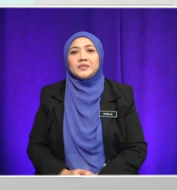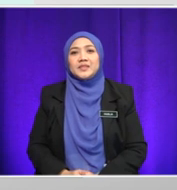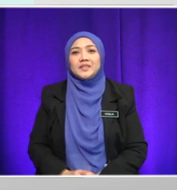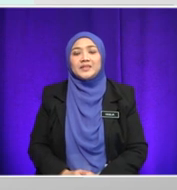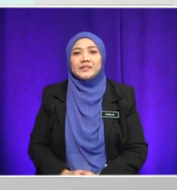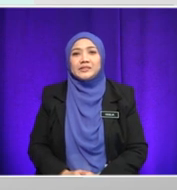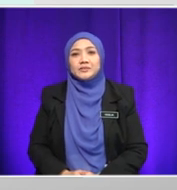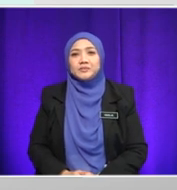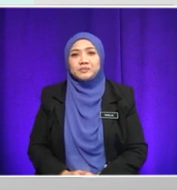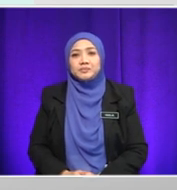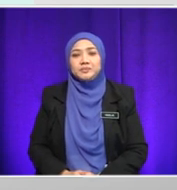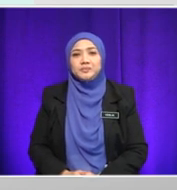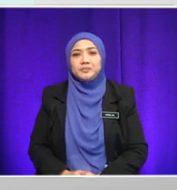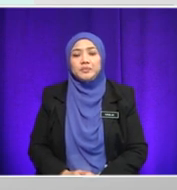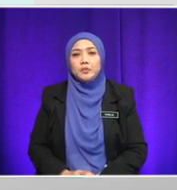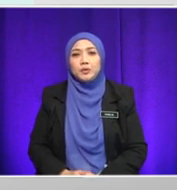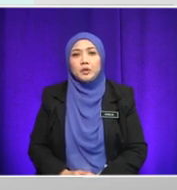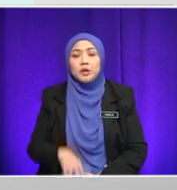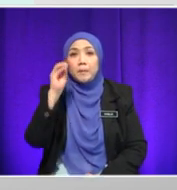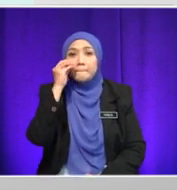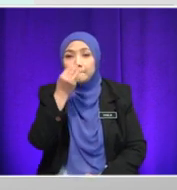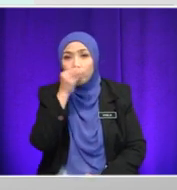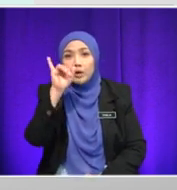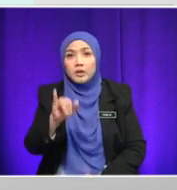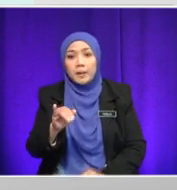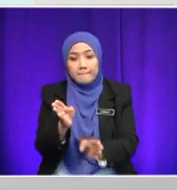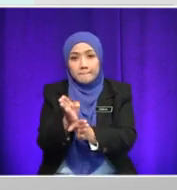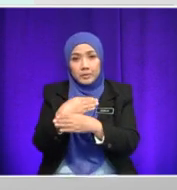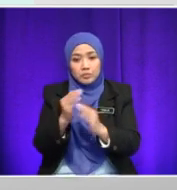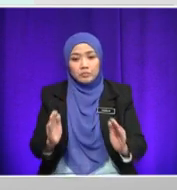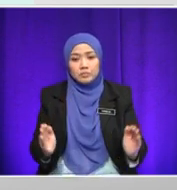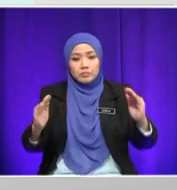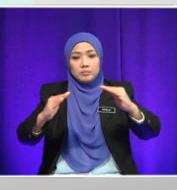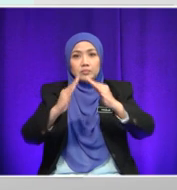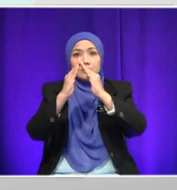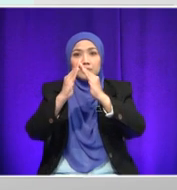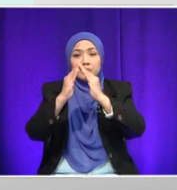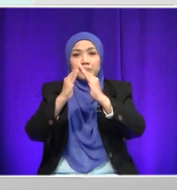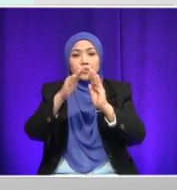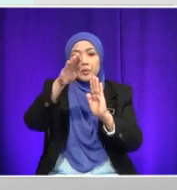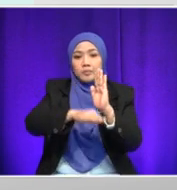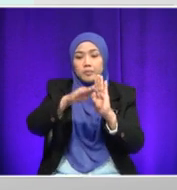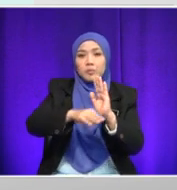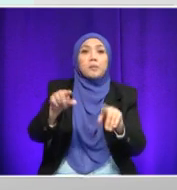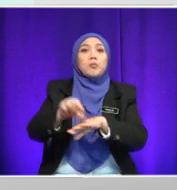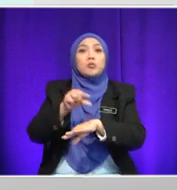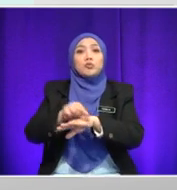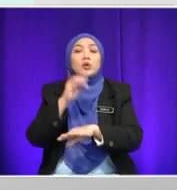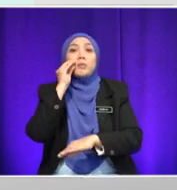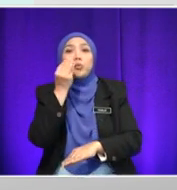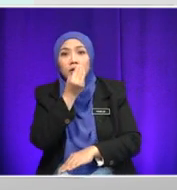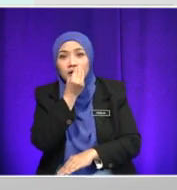diletakkan di ruang tamu berkonsep modern ini modern kita meminimumkan penggunaan bunga